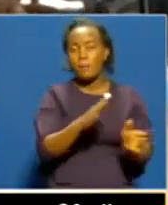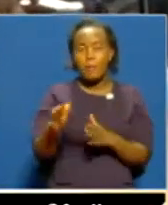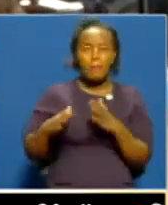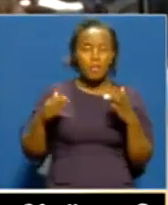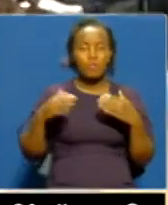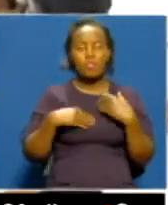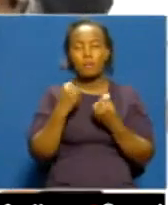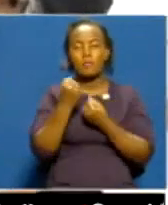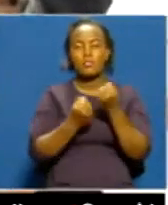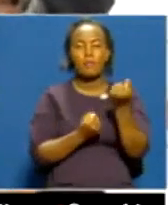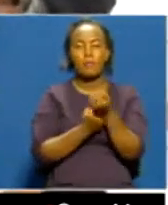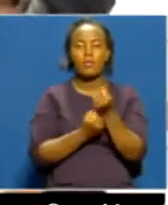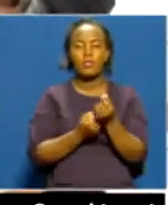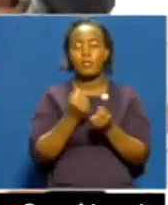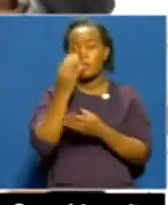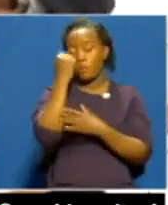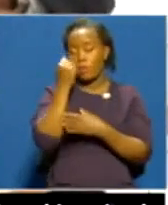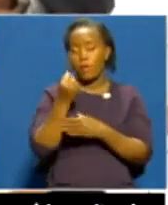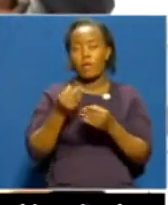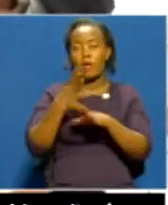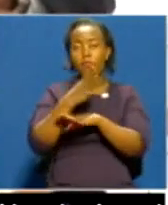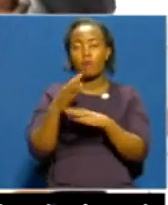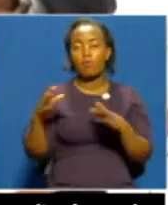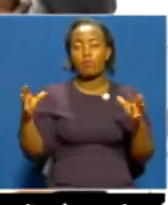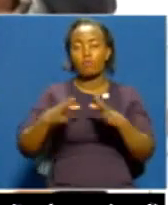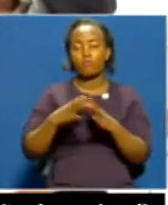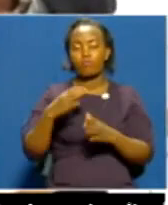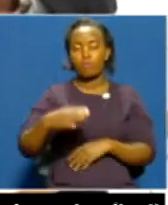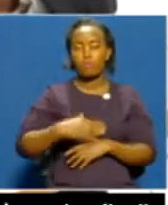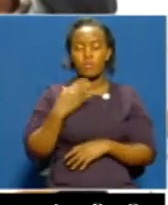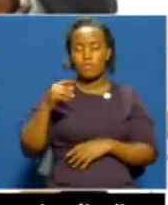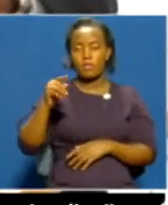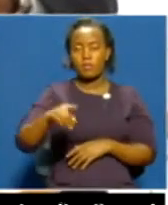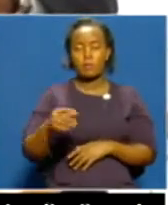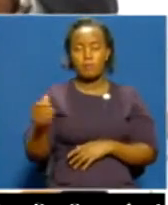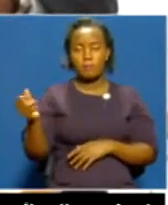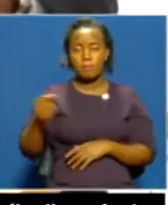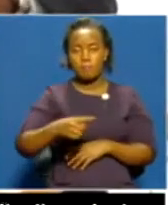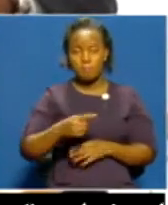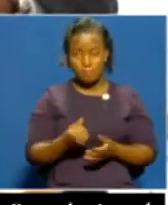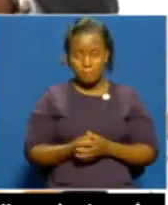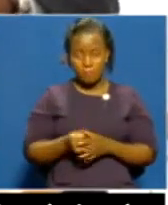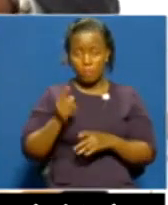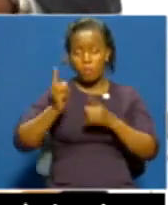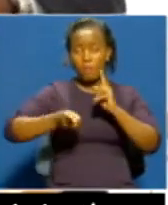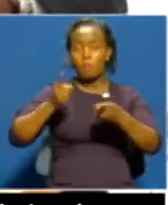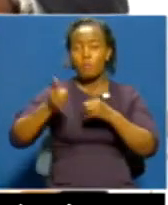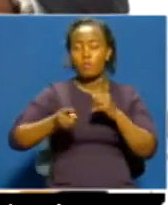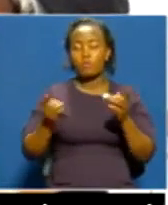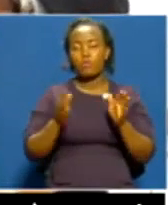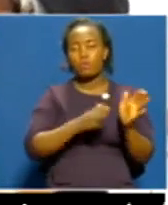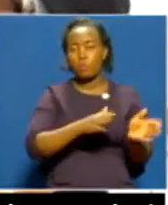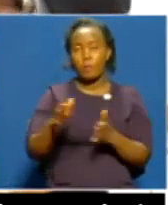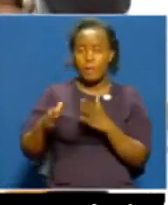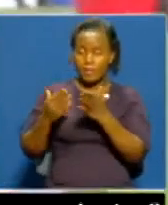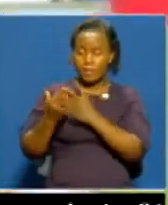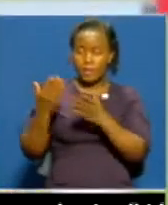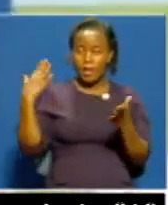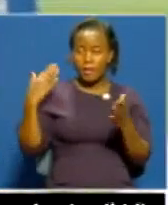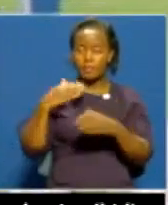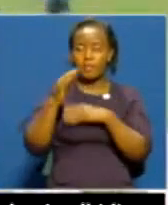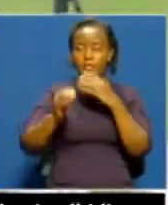baada ya shirikisho la riadha duniani kuzuru Kenya mwezi huu. Mbio hizo zilitarajiwa kuandaliwa mwaka uliopita,